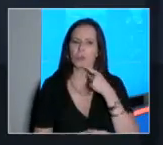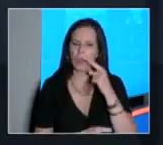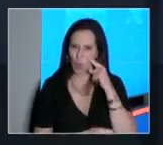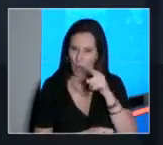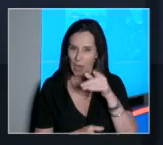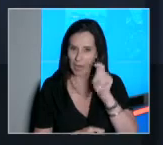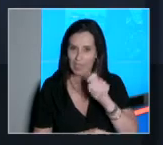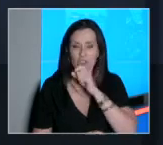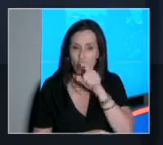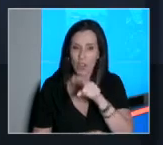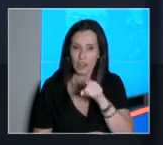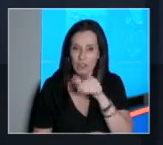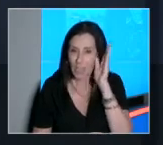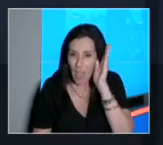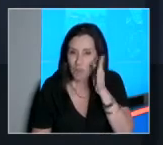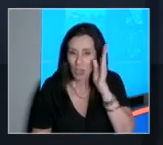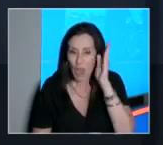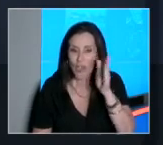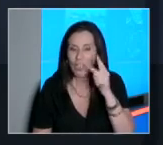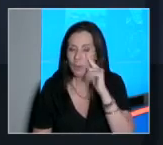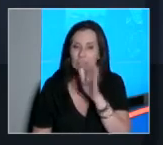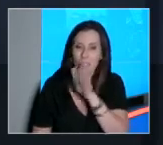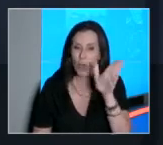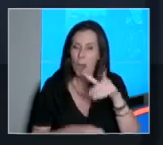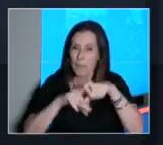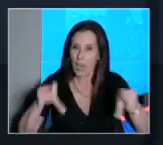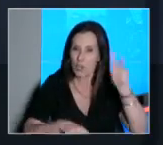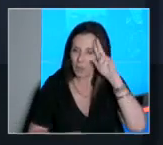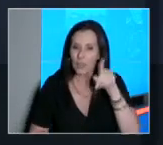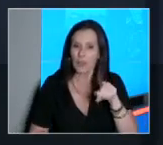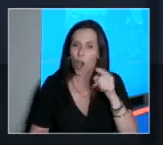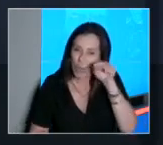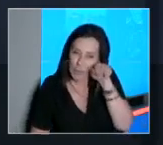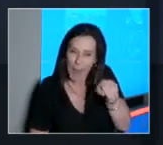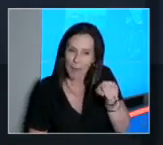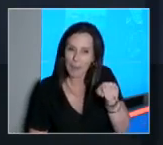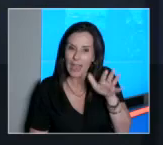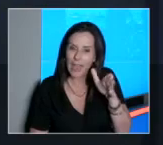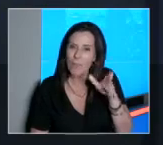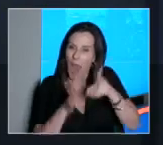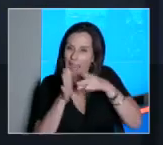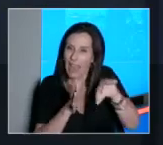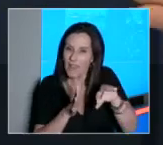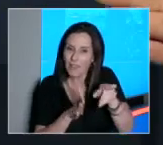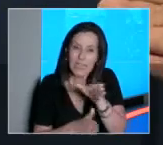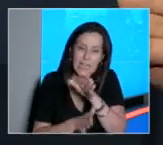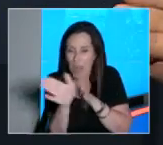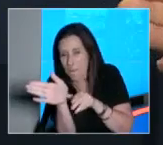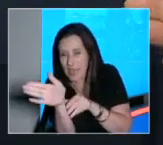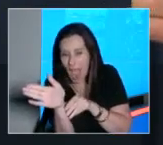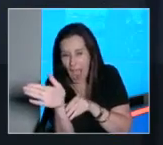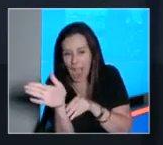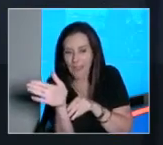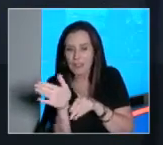תראה את הבניין של הכנסת הישנה, תמשיך ישר, תראה בצד שמאל המגרש של ביתר, תראה עוד טיפה למטה, איפה תחנת רכבת, תיקח ימינה